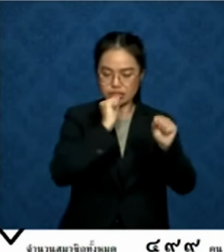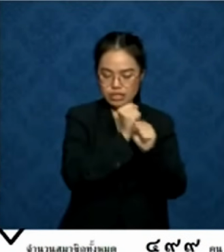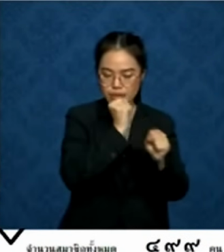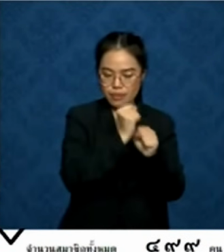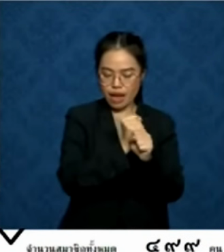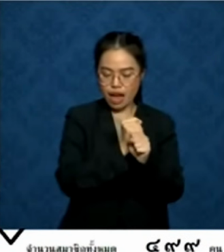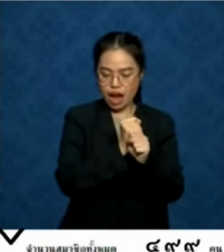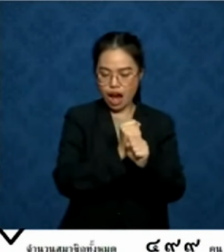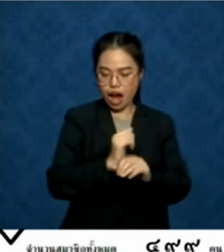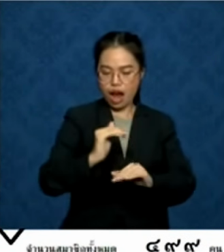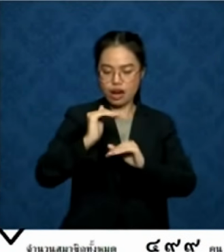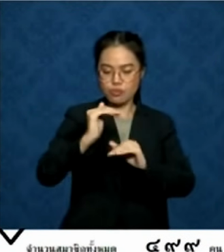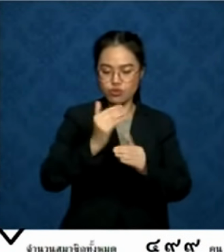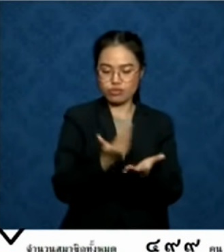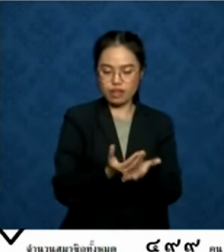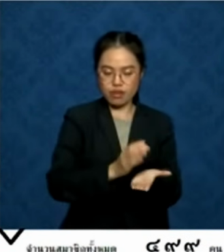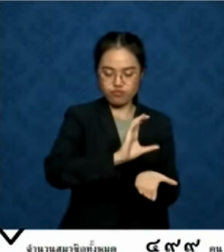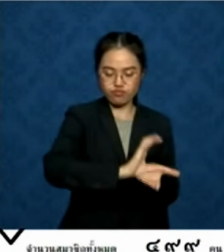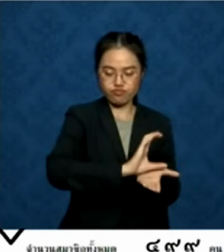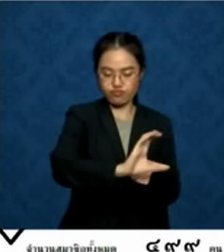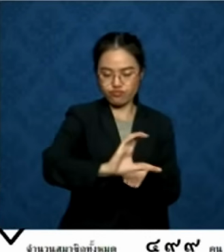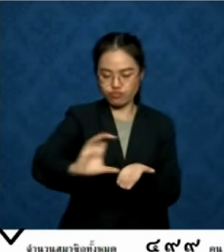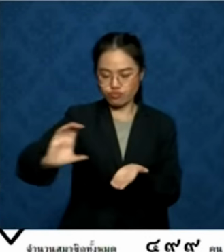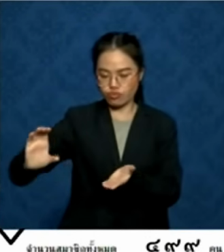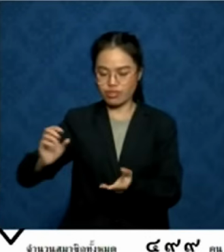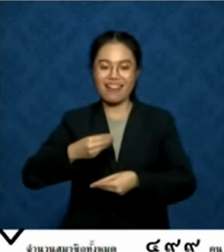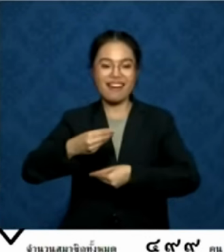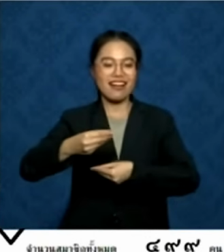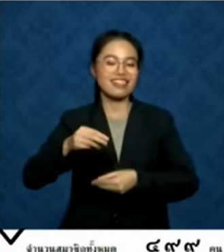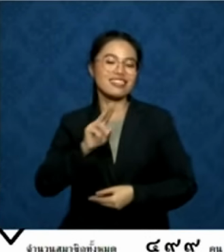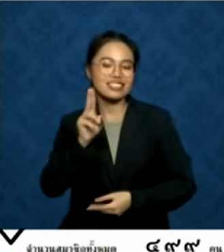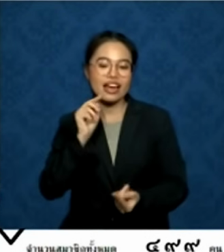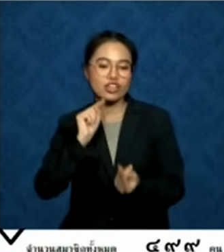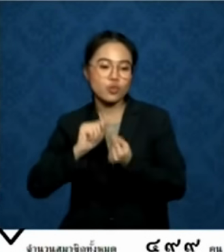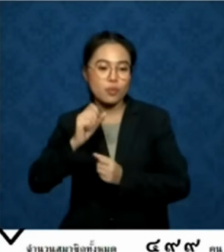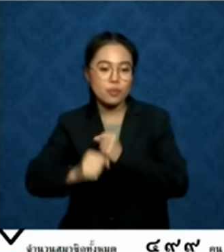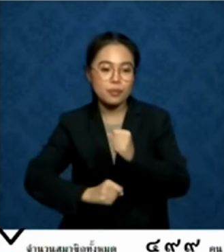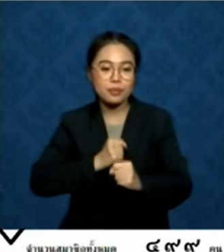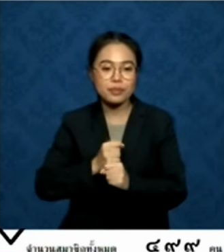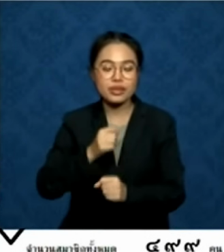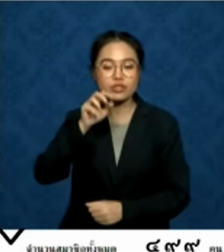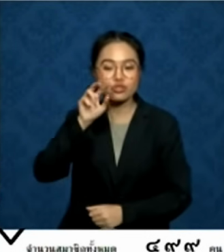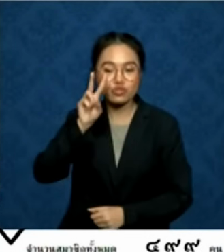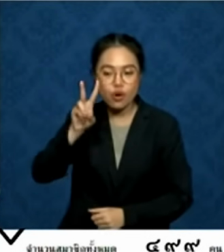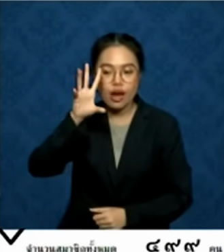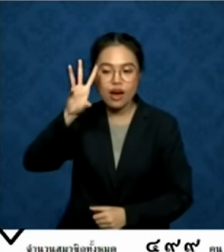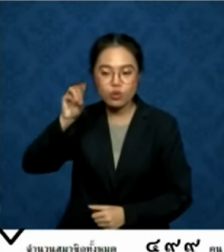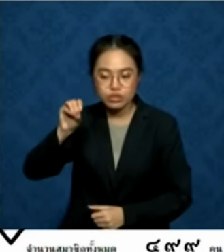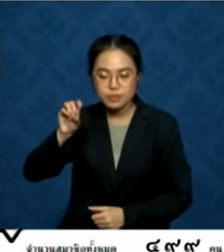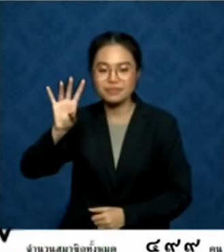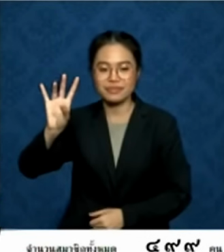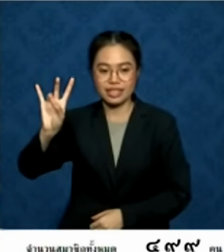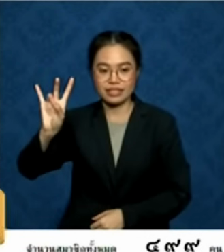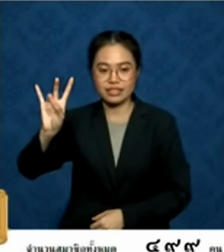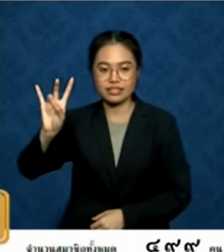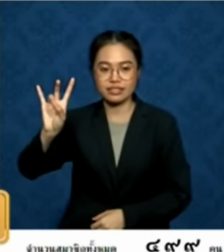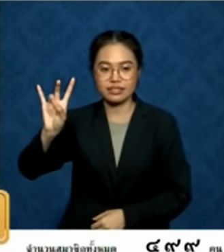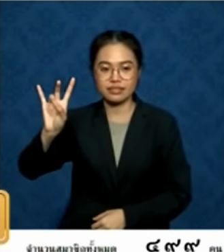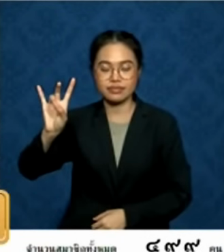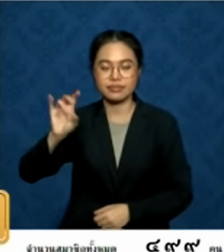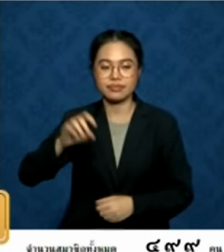ประมาณสำหรับใช้จ่ายในปีงบประมาณพ.ศ. 2567